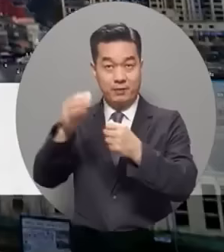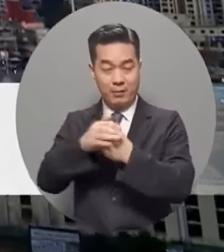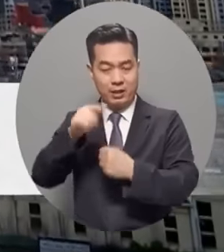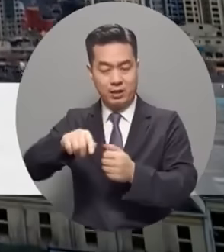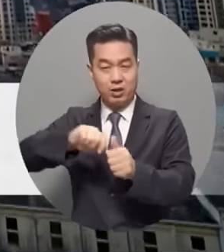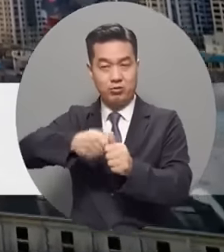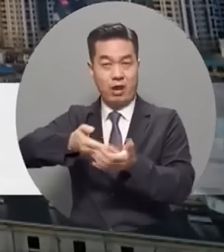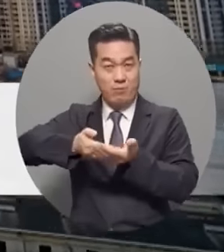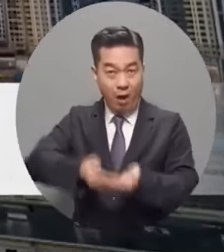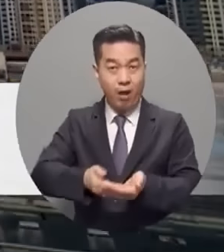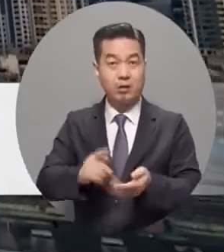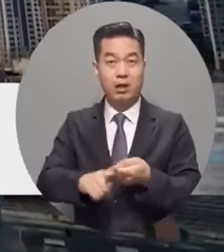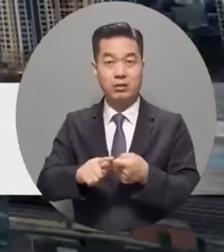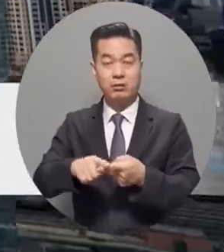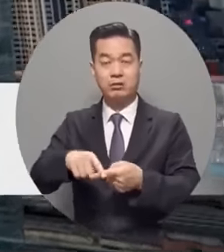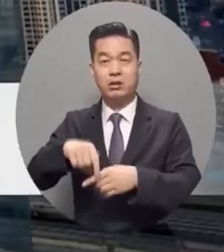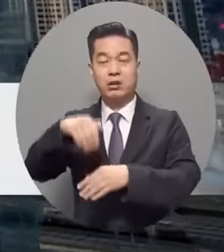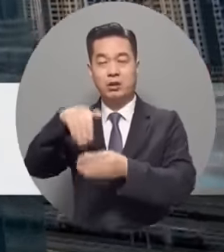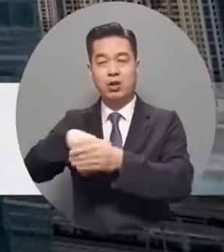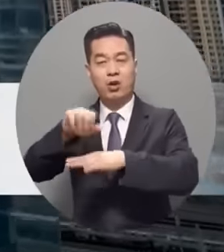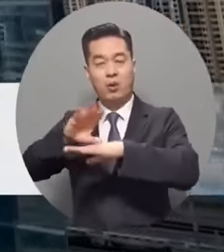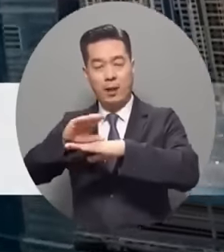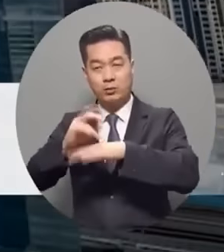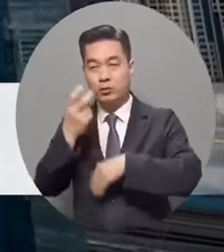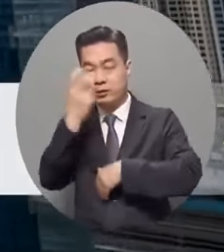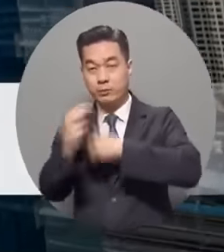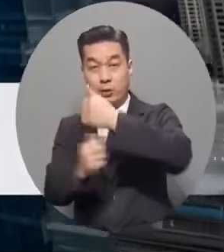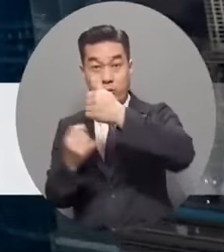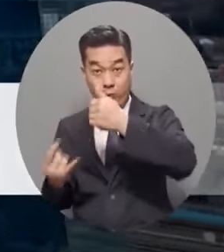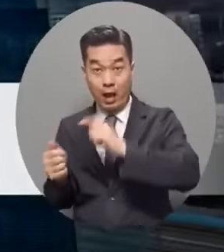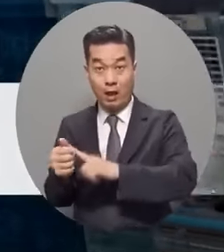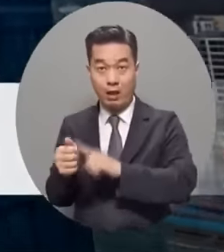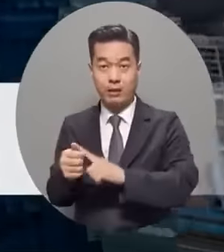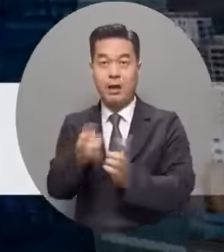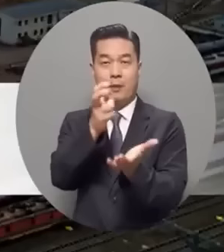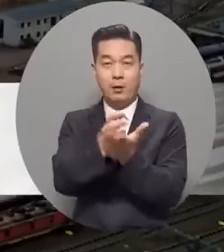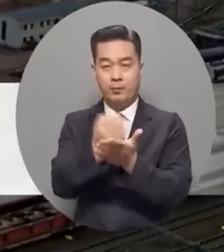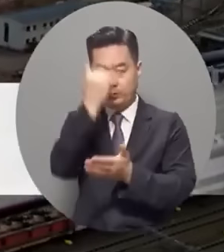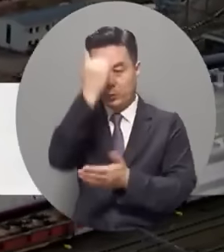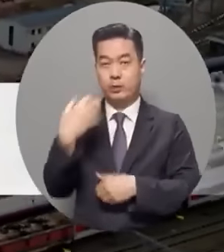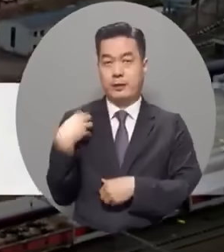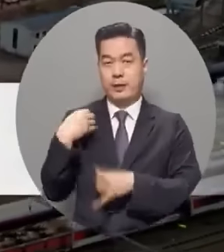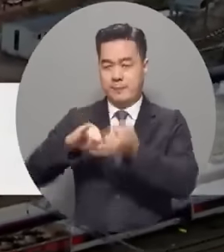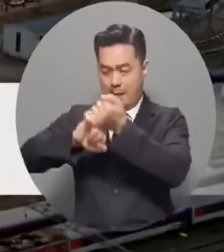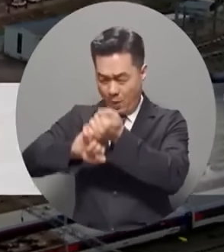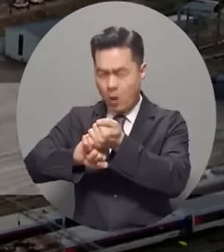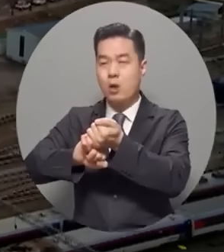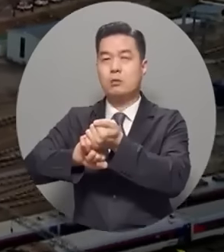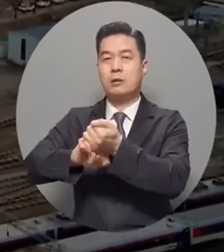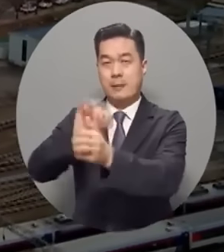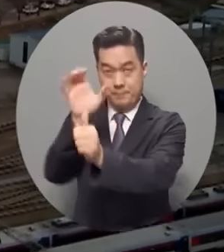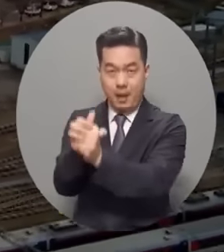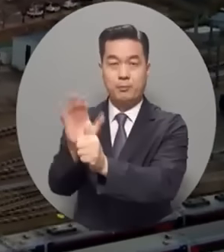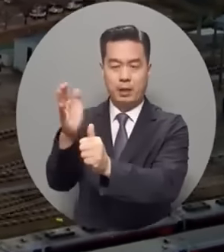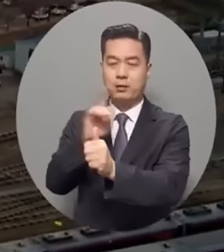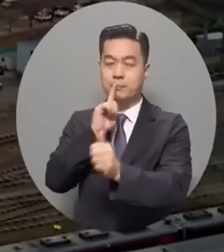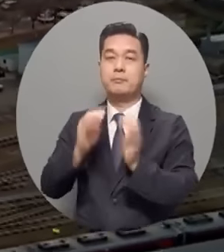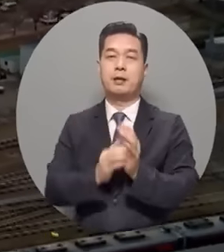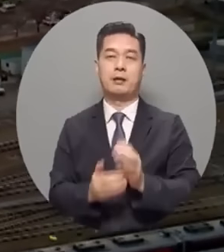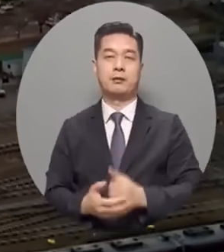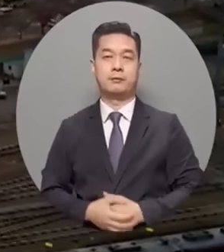중징계한 선방심의위원들은 공영방송을 탄압한 법적, 도덕적 책임을 반드시 져야 할 것이라고